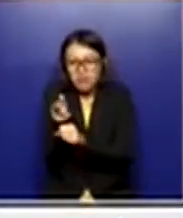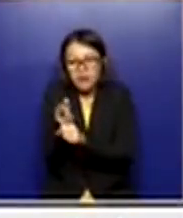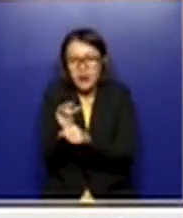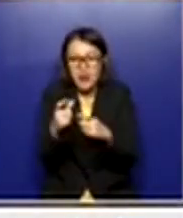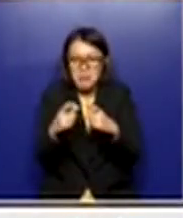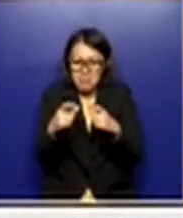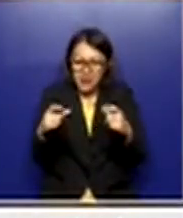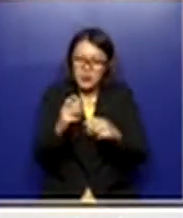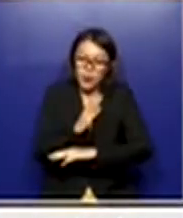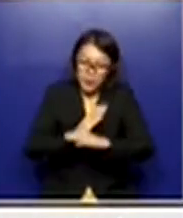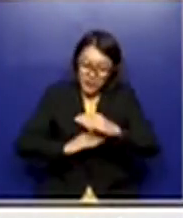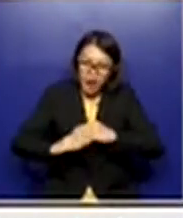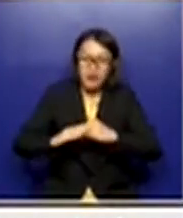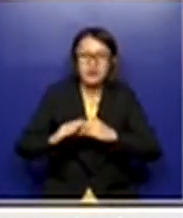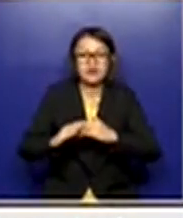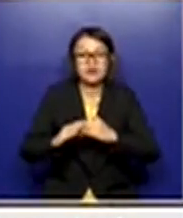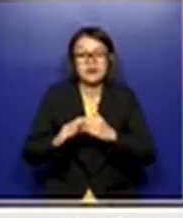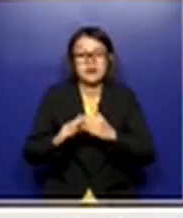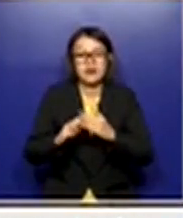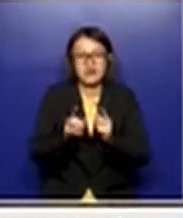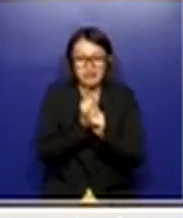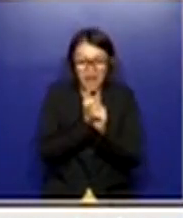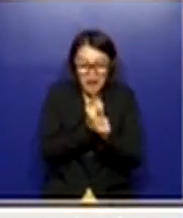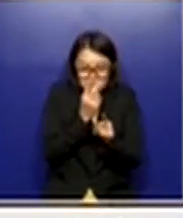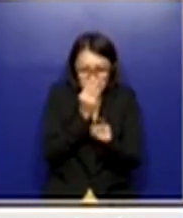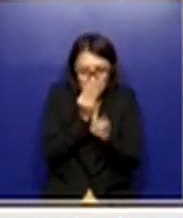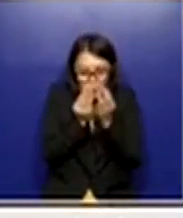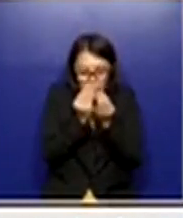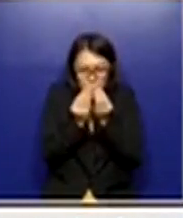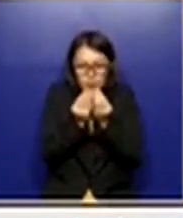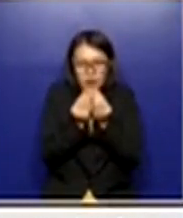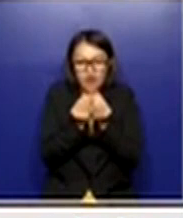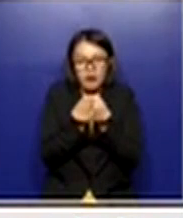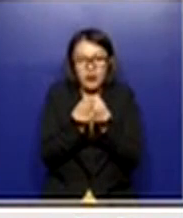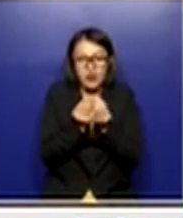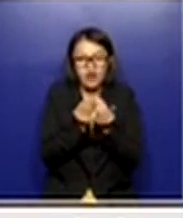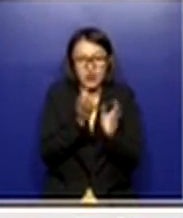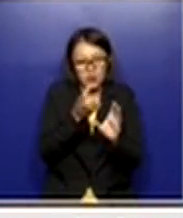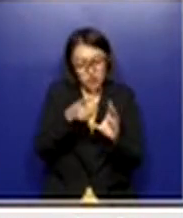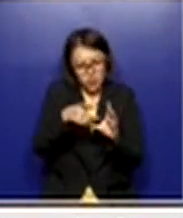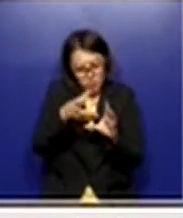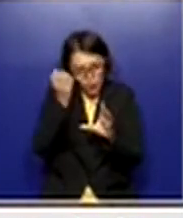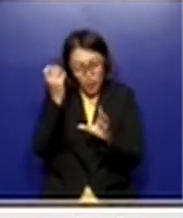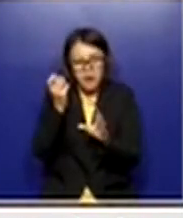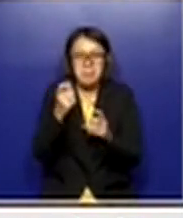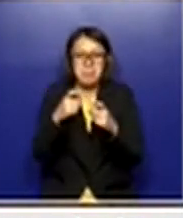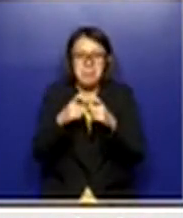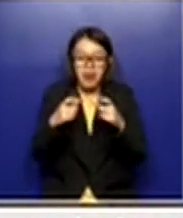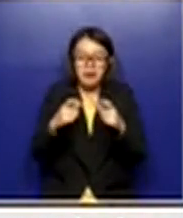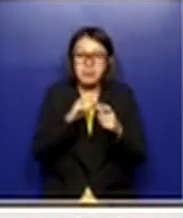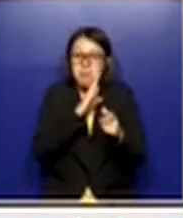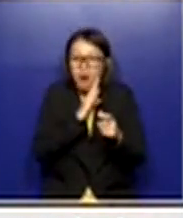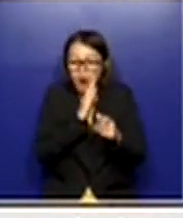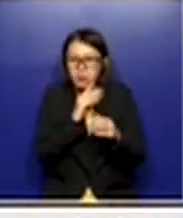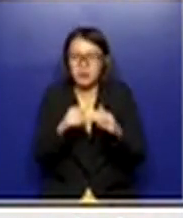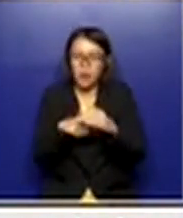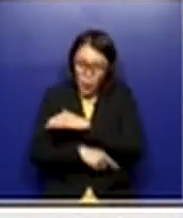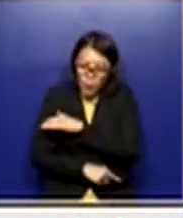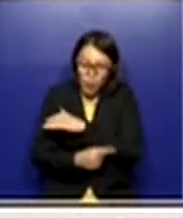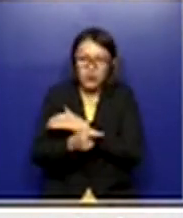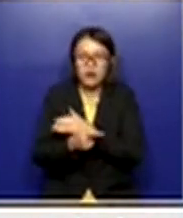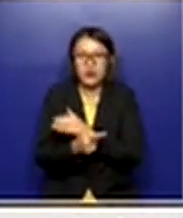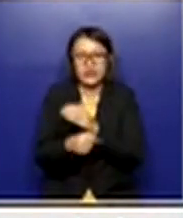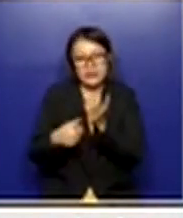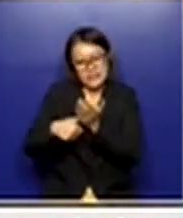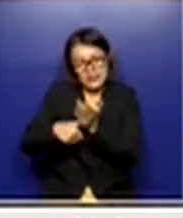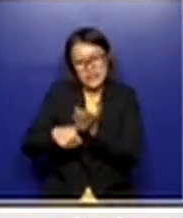นพิการที่ติดตามจนกระทั่งนำไปสู่การเพิกถอนบัตรที่มาจากการทุจริตและประเด็นเรื่องหนี้นอก